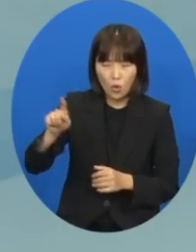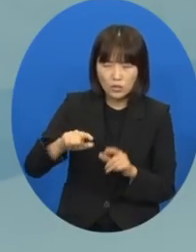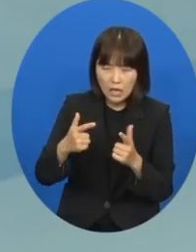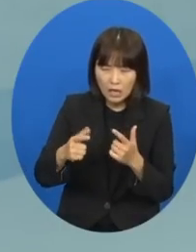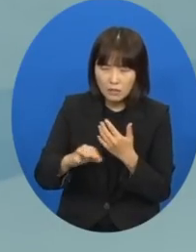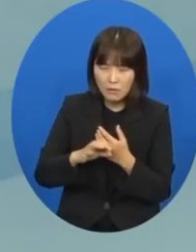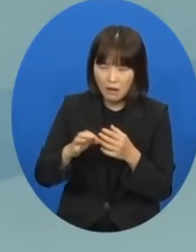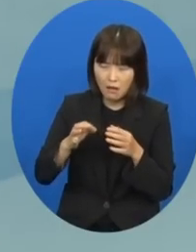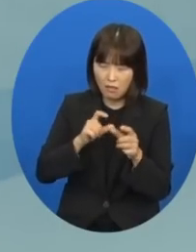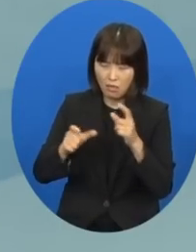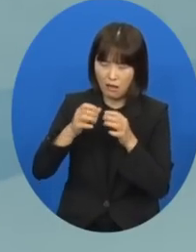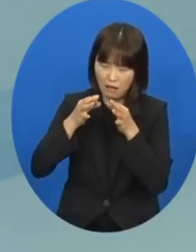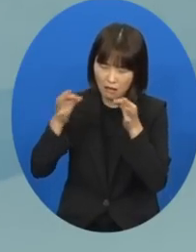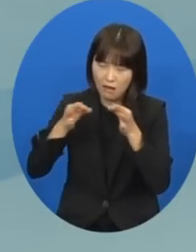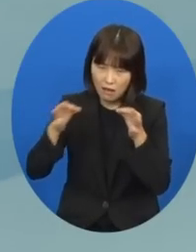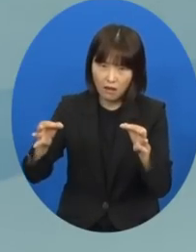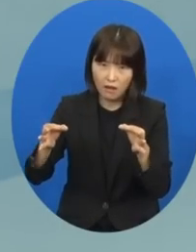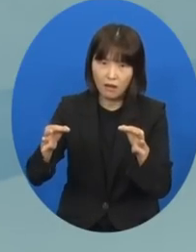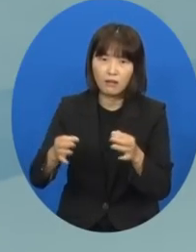징계가 나중에 온다는 거예요.